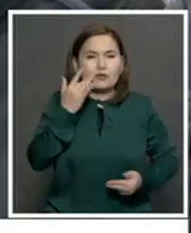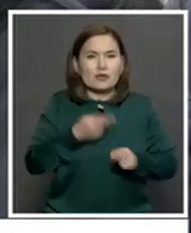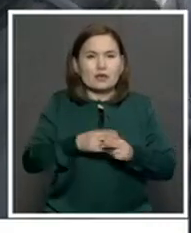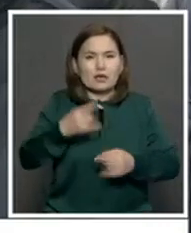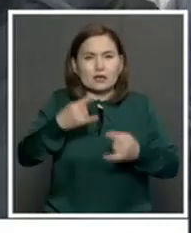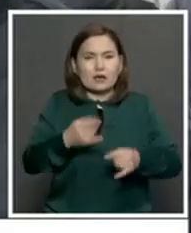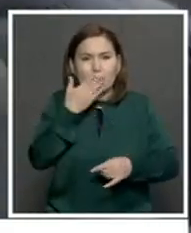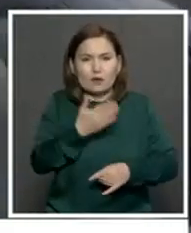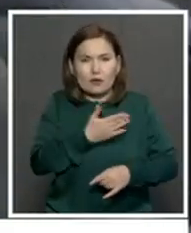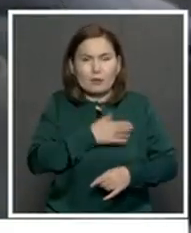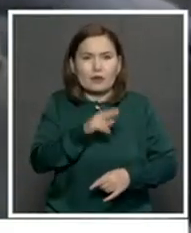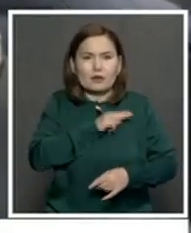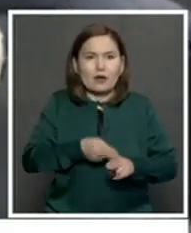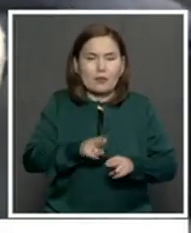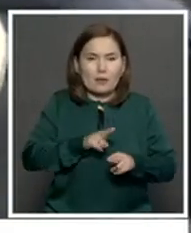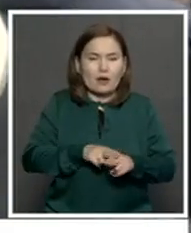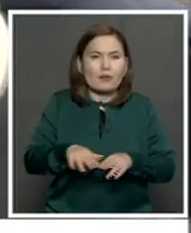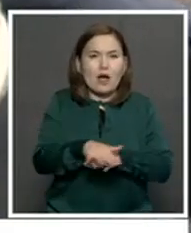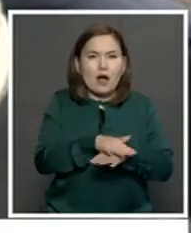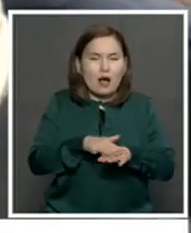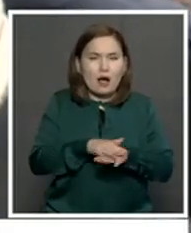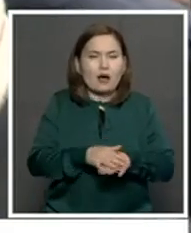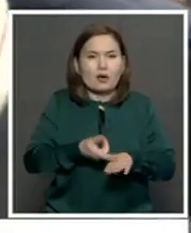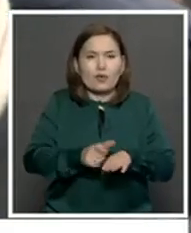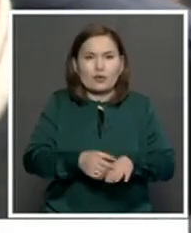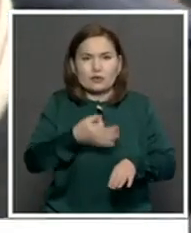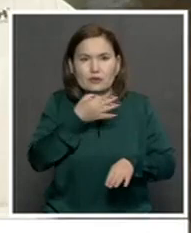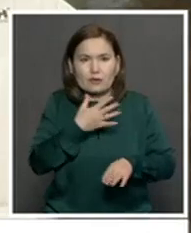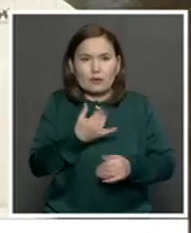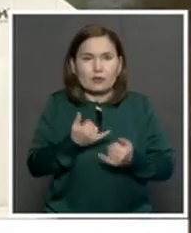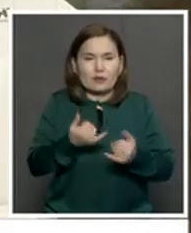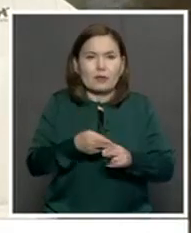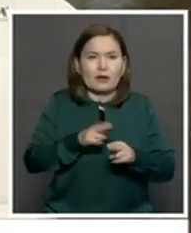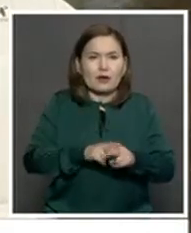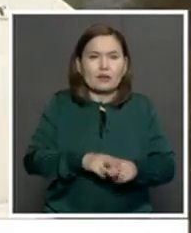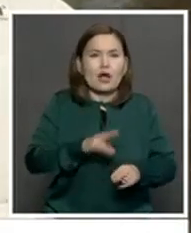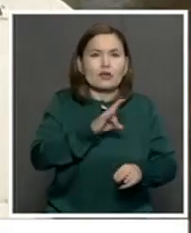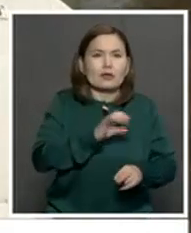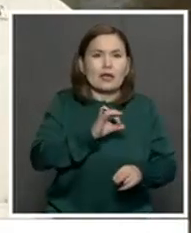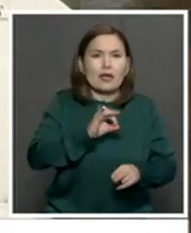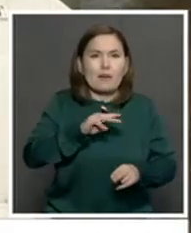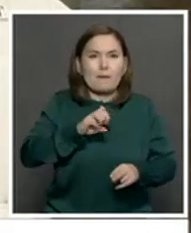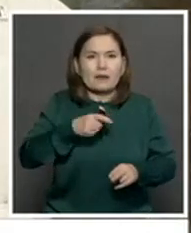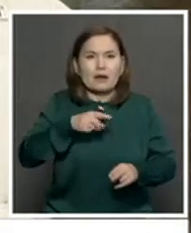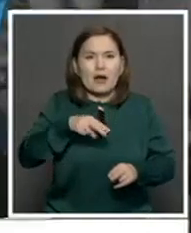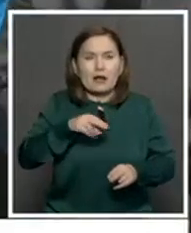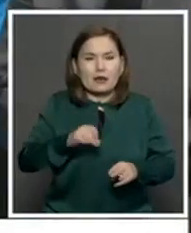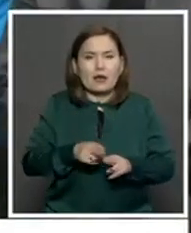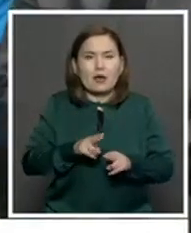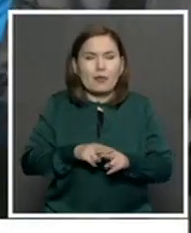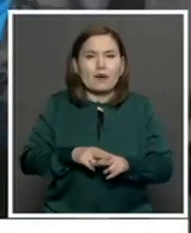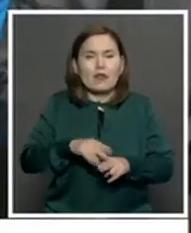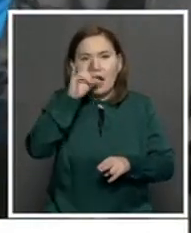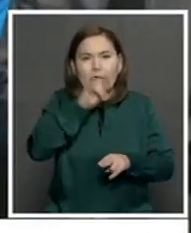кәсібімен айналысып өтті. Бұған оның көрерменнің көзайымына айналған хабарлары дәлел. Нұртілеу Иманғалиұлы бір әулеттің ғана ұлы емес,